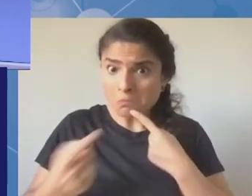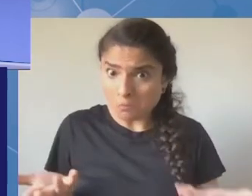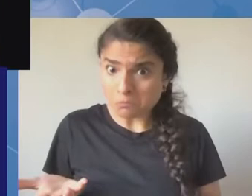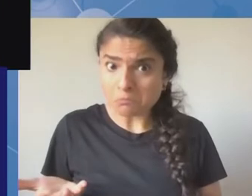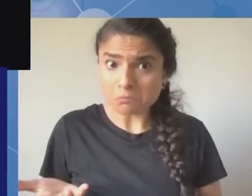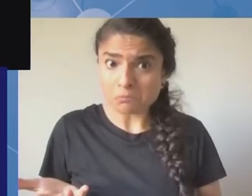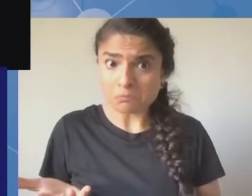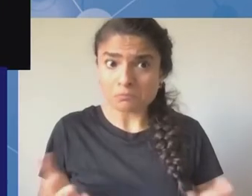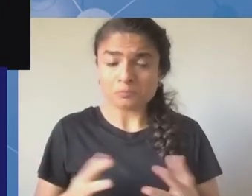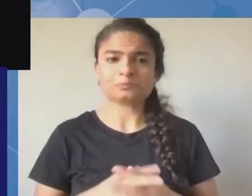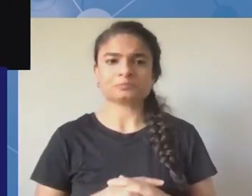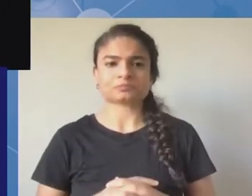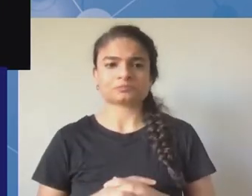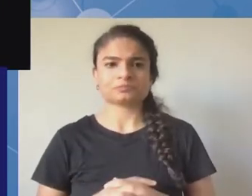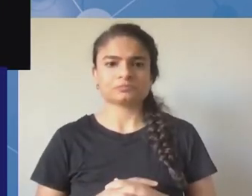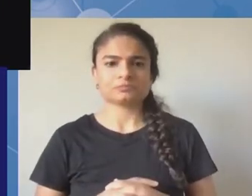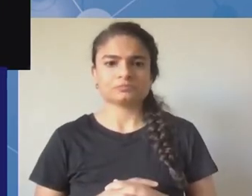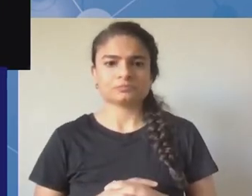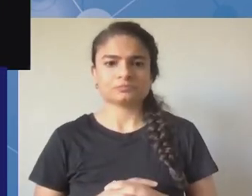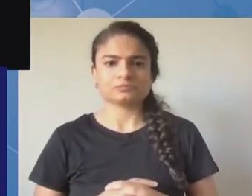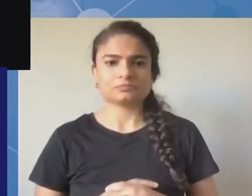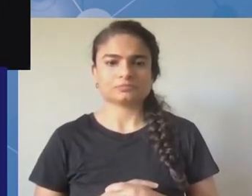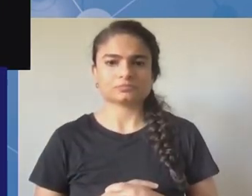السلطة القضائية.